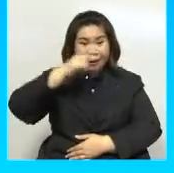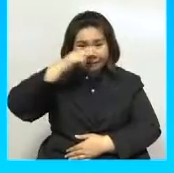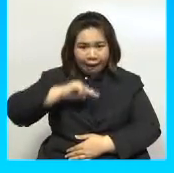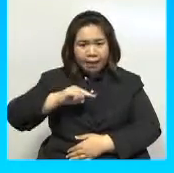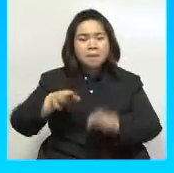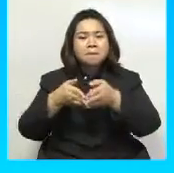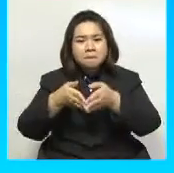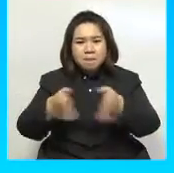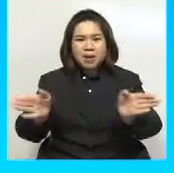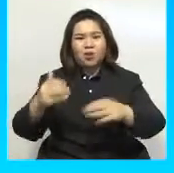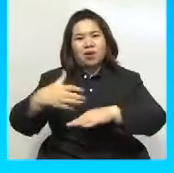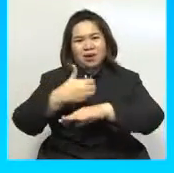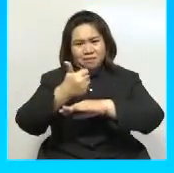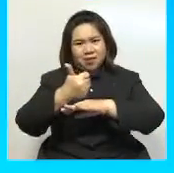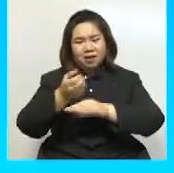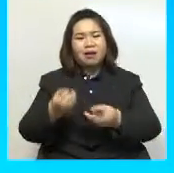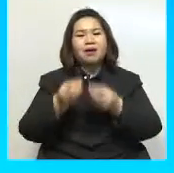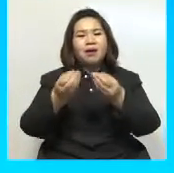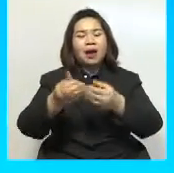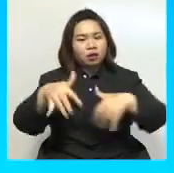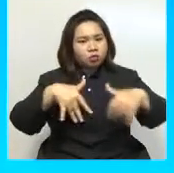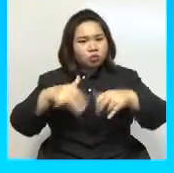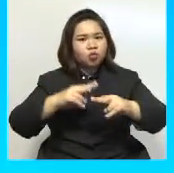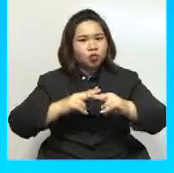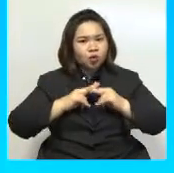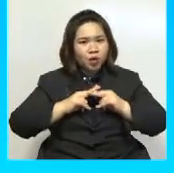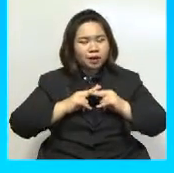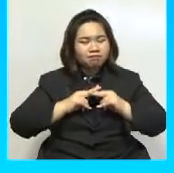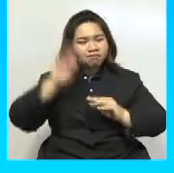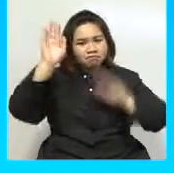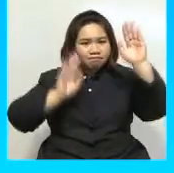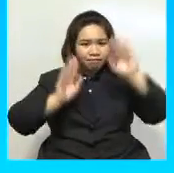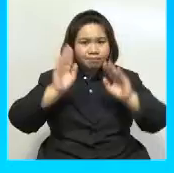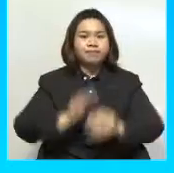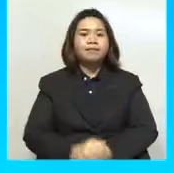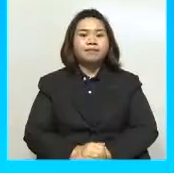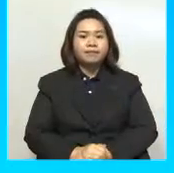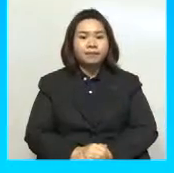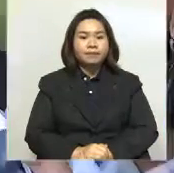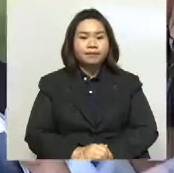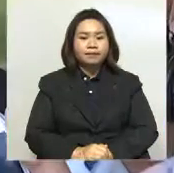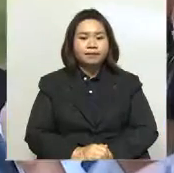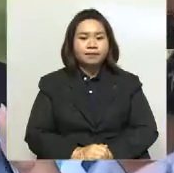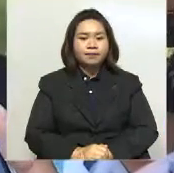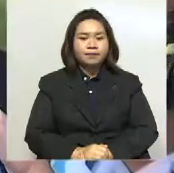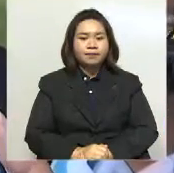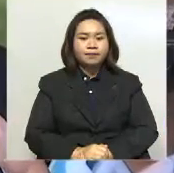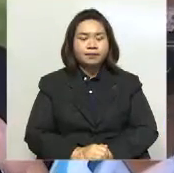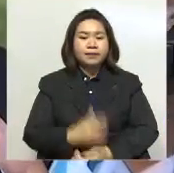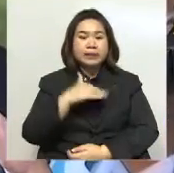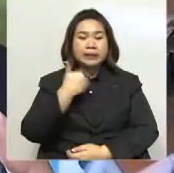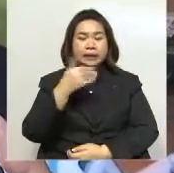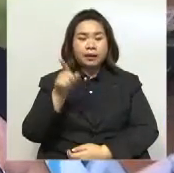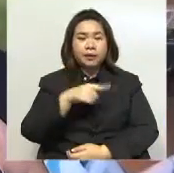องที่เปิดกว้างในเร็ววันนี้เพื่อให้คนไทยได้กำหนดทิศทางของประเทศค่ะ What I don't